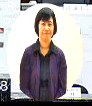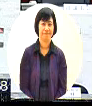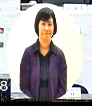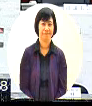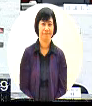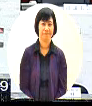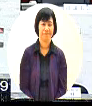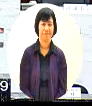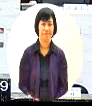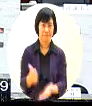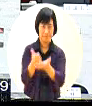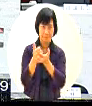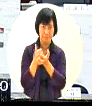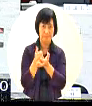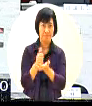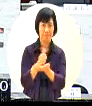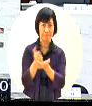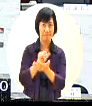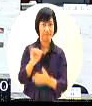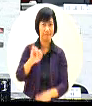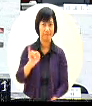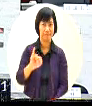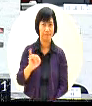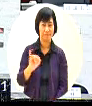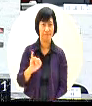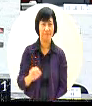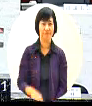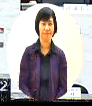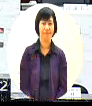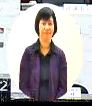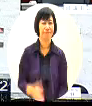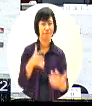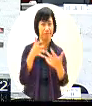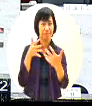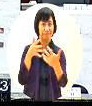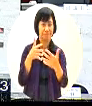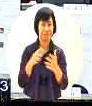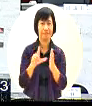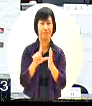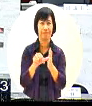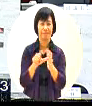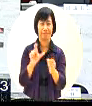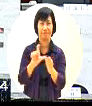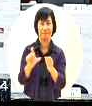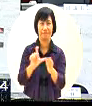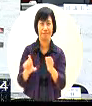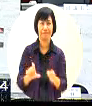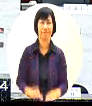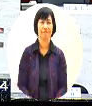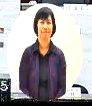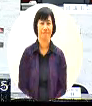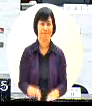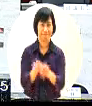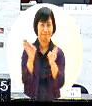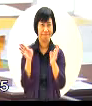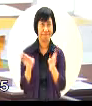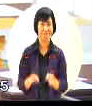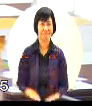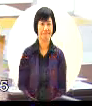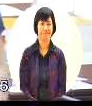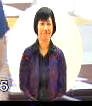我们请翁议员、翁瑞珠议员执行啊，执行时间60分钟，好，开始哈。